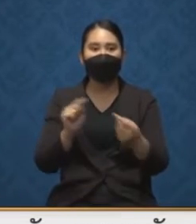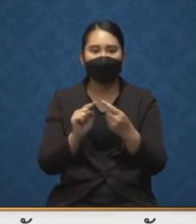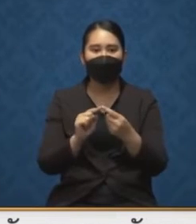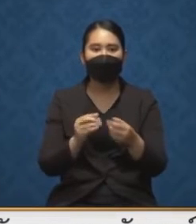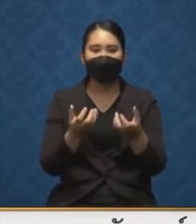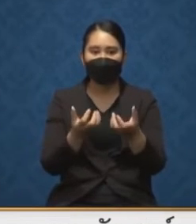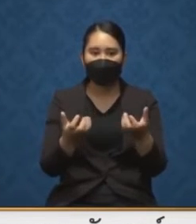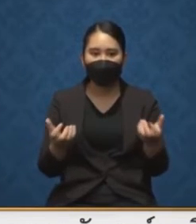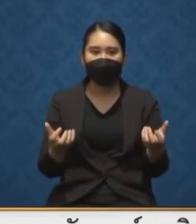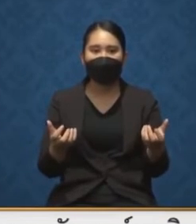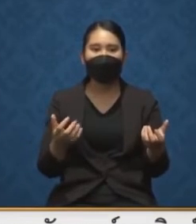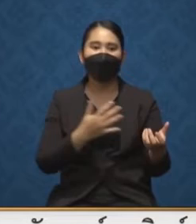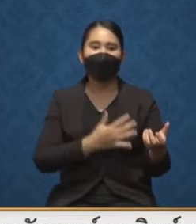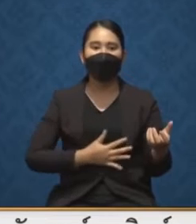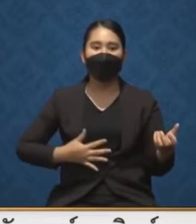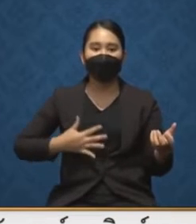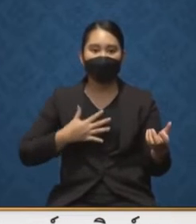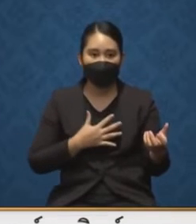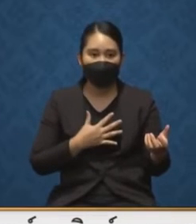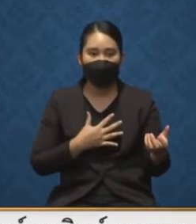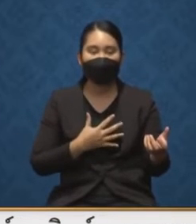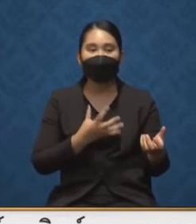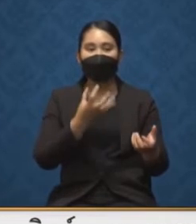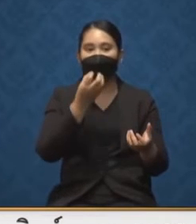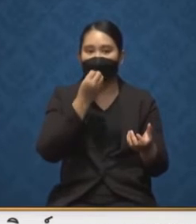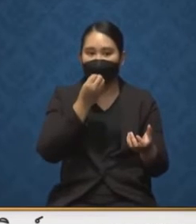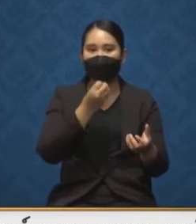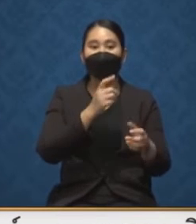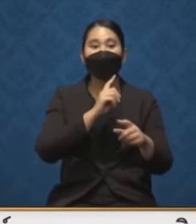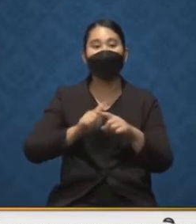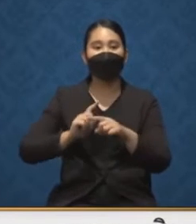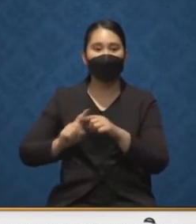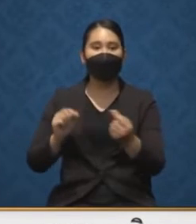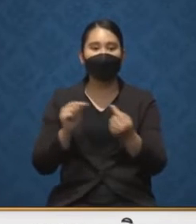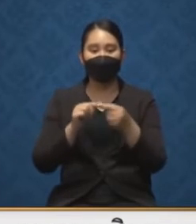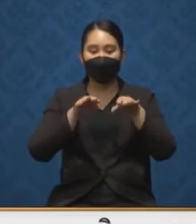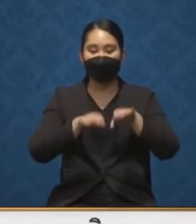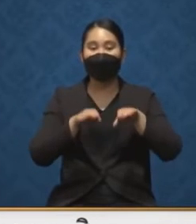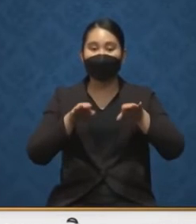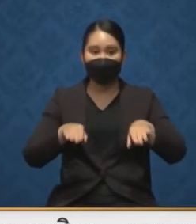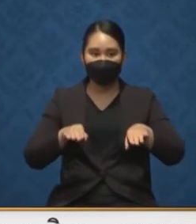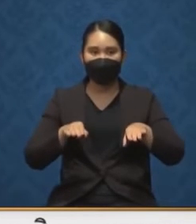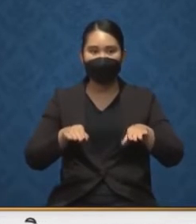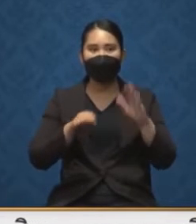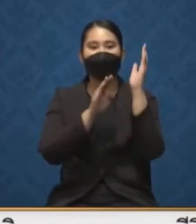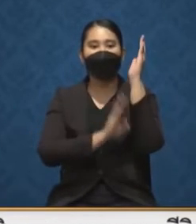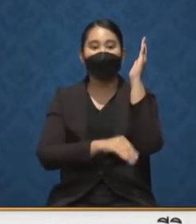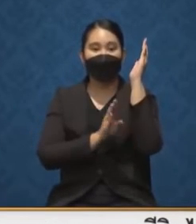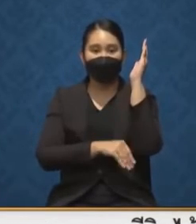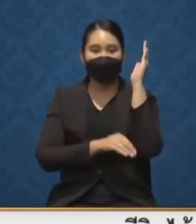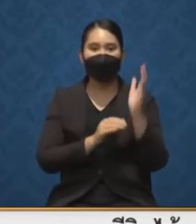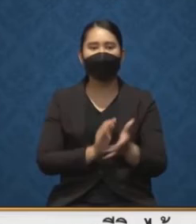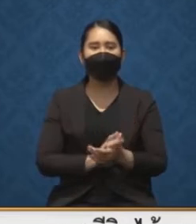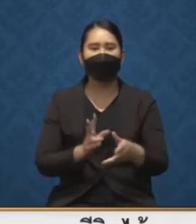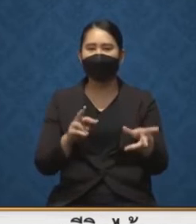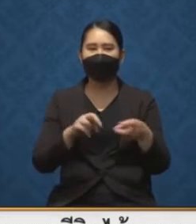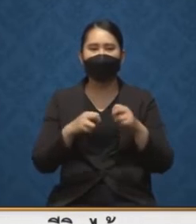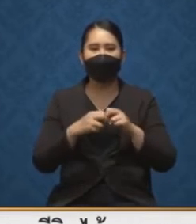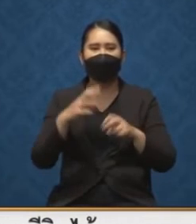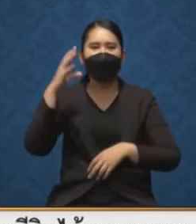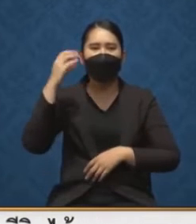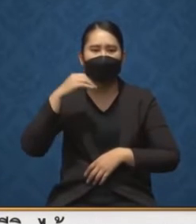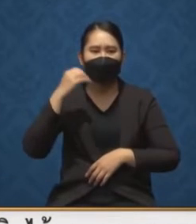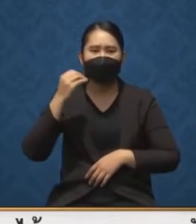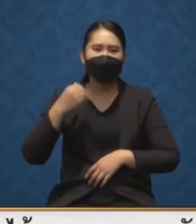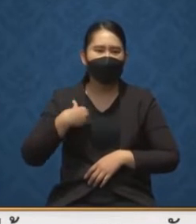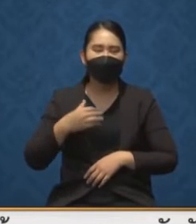ารและสุขภาวะและโภชนาการต่ำในเด็กเล็กในพื้นที่จังหวัดชายแดนภาคใต้ซึ่งพบมากและรุ